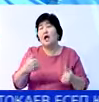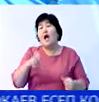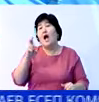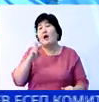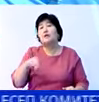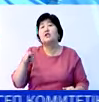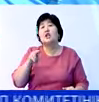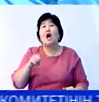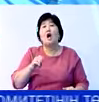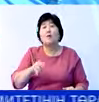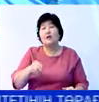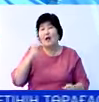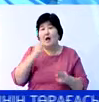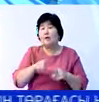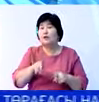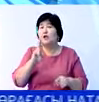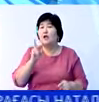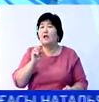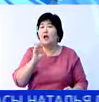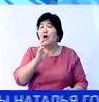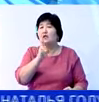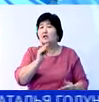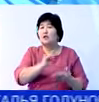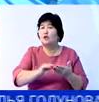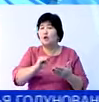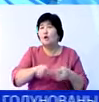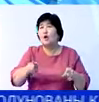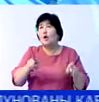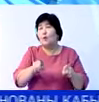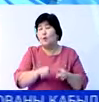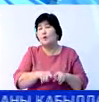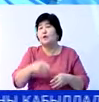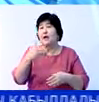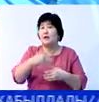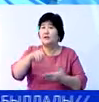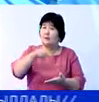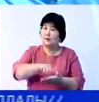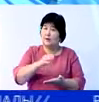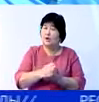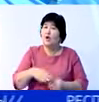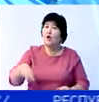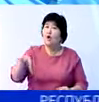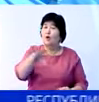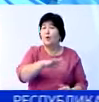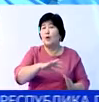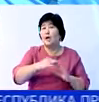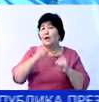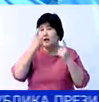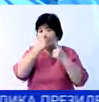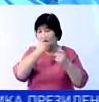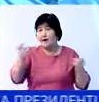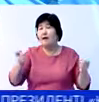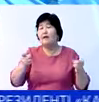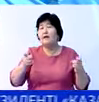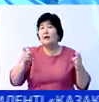ағам үшін, сондай классик жазушының туындысын осындайлар инсценировка қылғаныма, бүкіл елді танытқан, әлемді танытқан